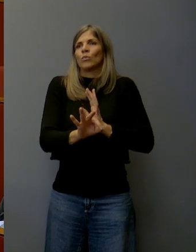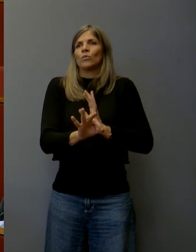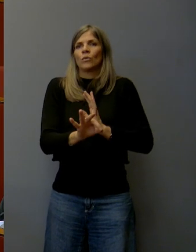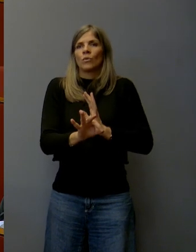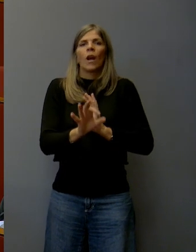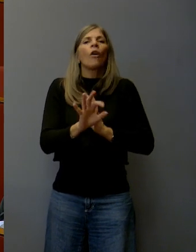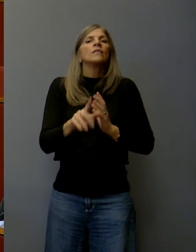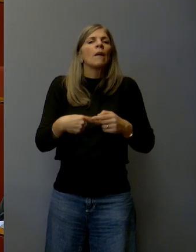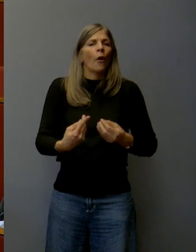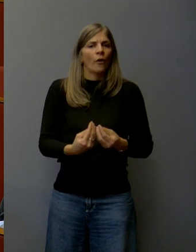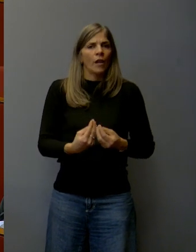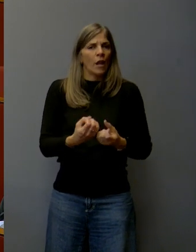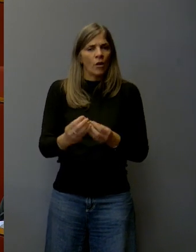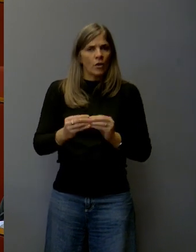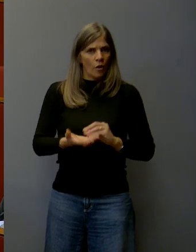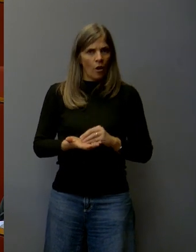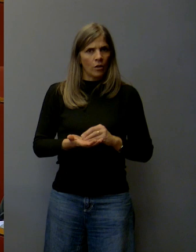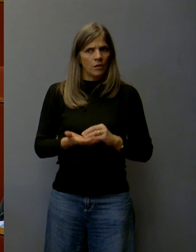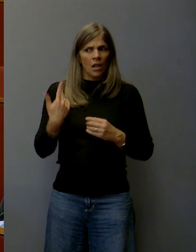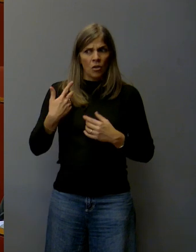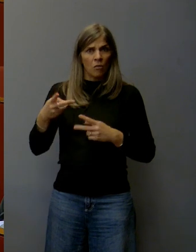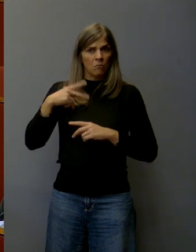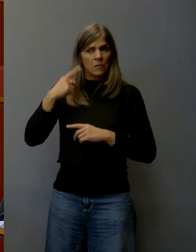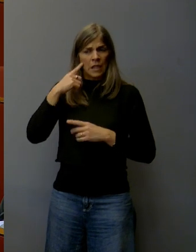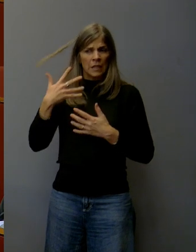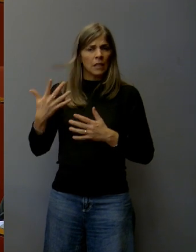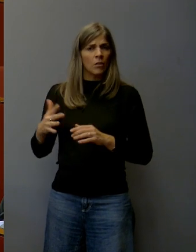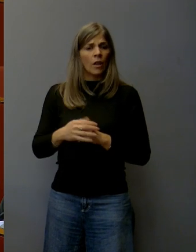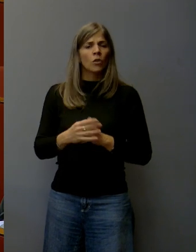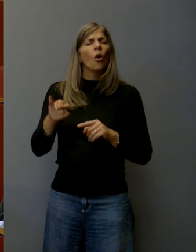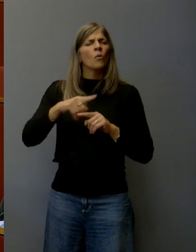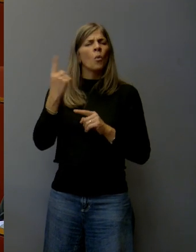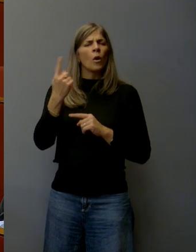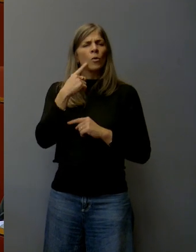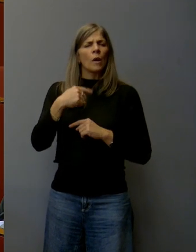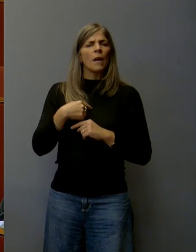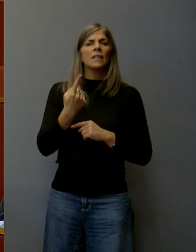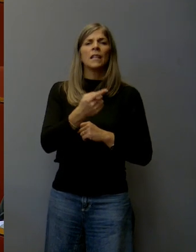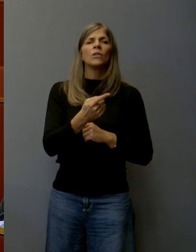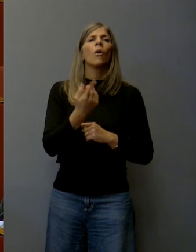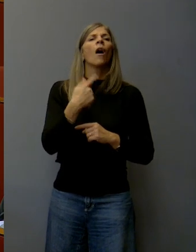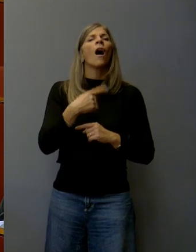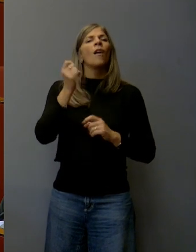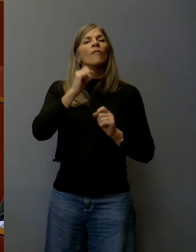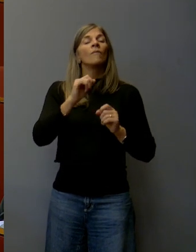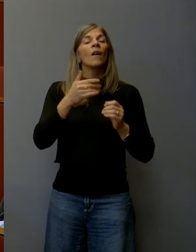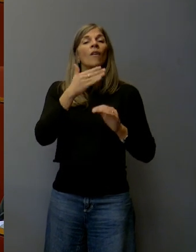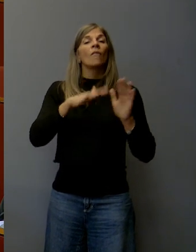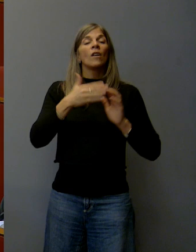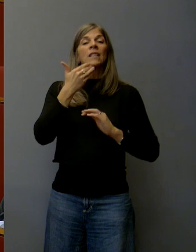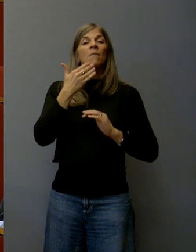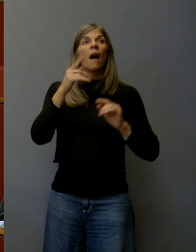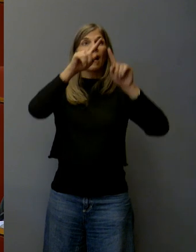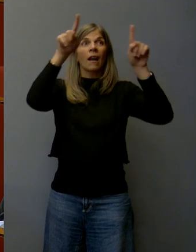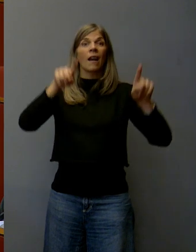tutto così Ma che razza di risposta è pure me la sono sentita dire Ah no mi è stato anche detto che non ci sono abbastanza segnalazioni Allora